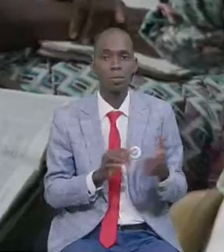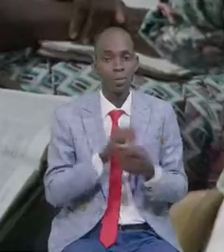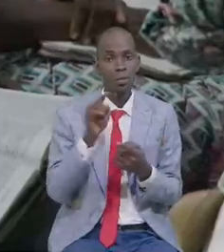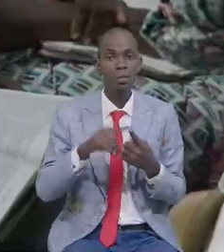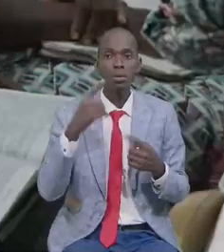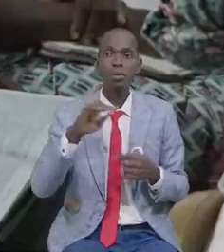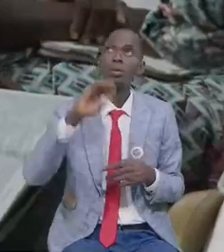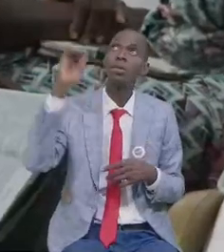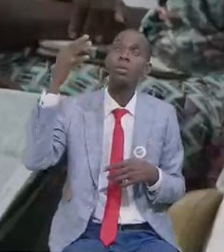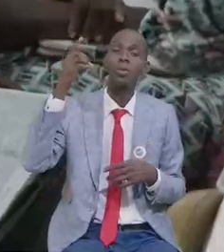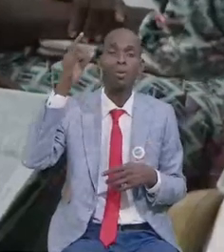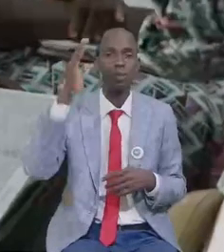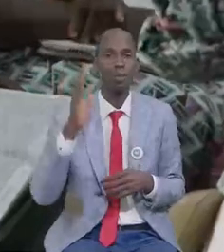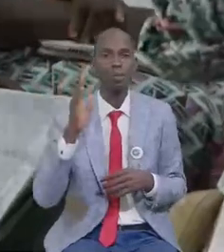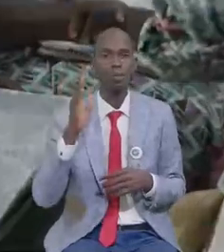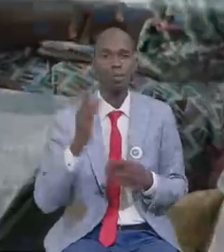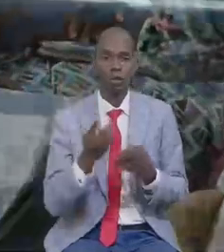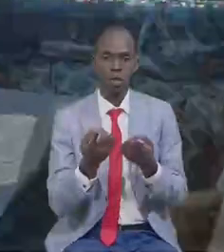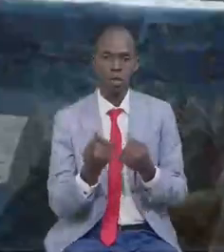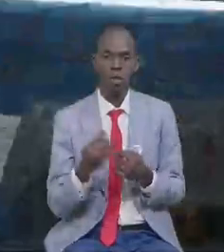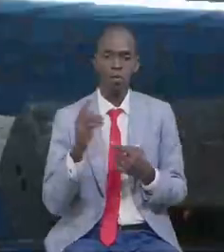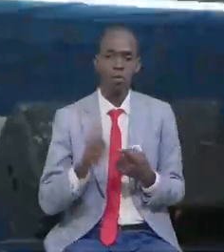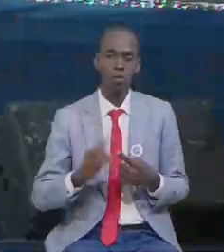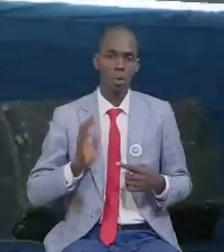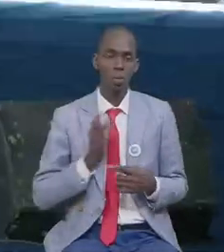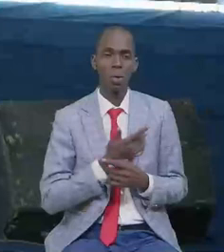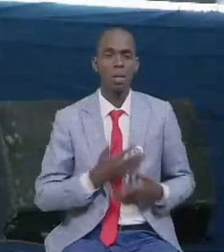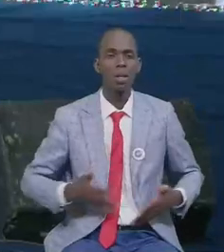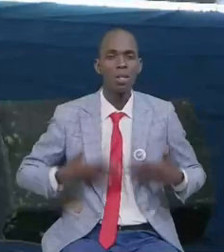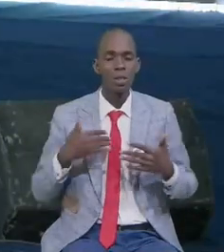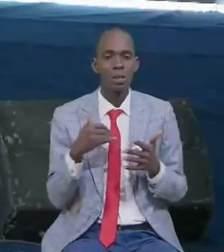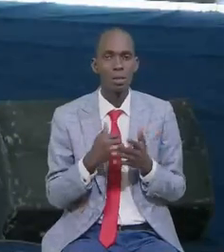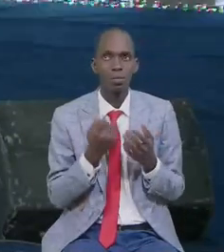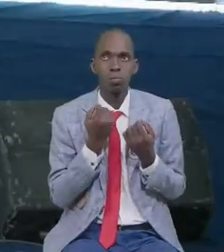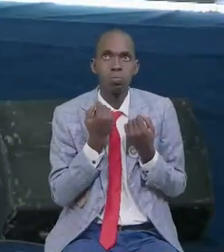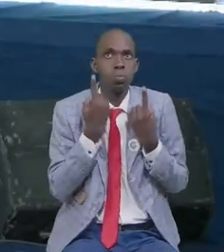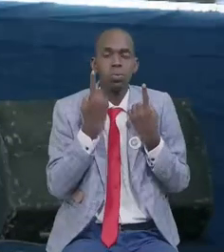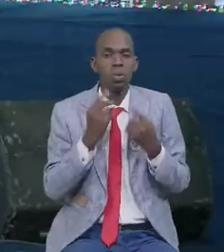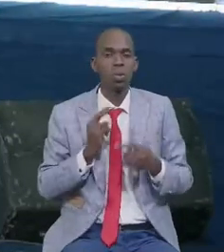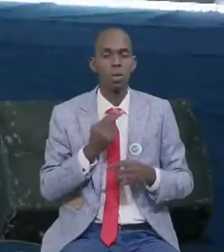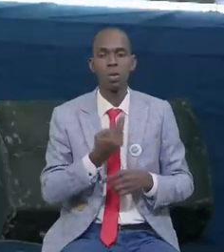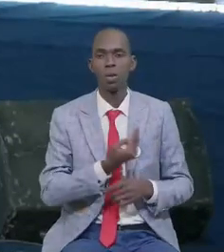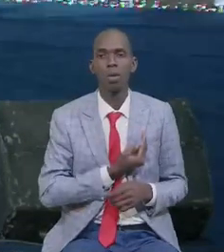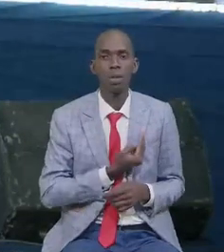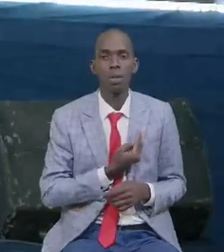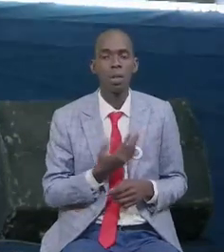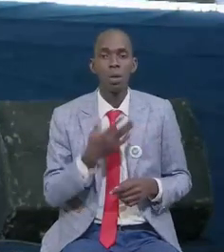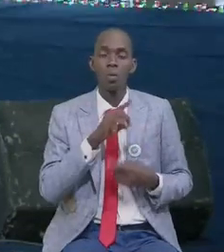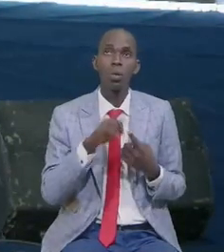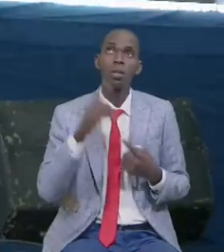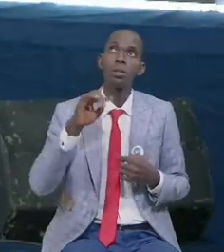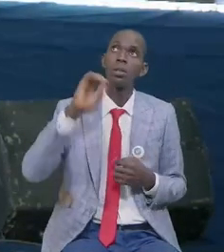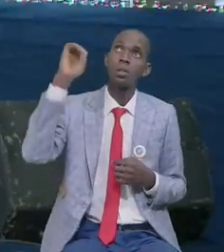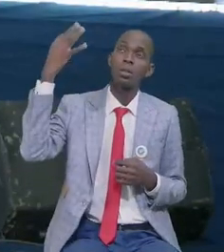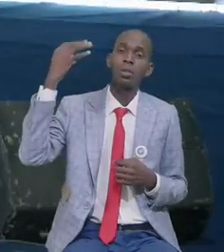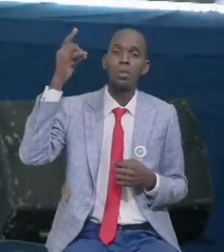vient dans nos vies, elle nous réveille. Quand la grâce de Dieu vient dans nos